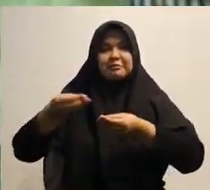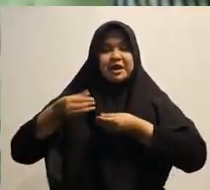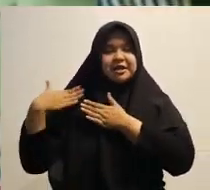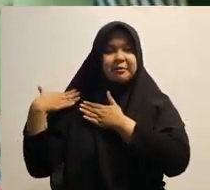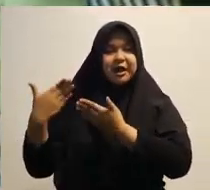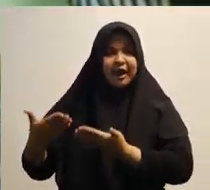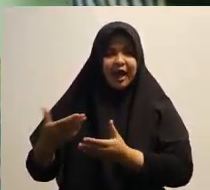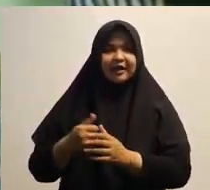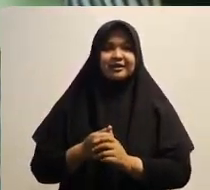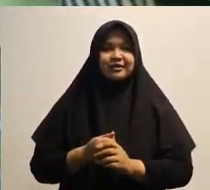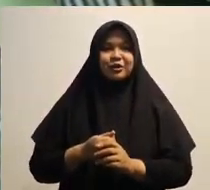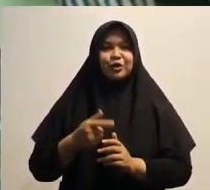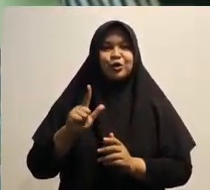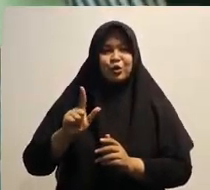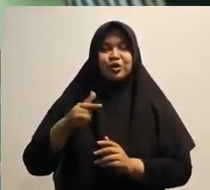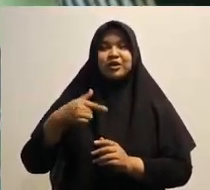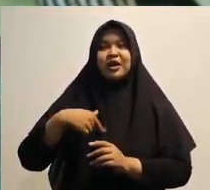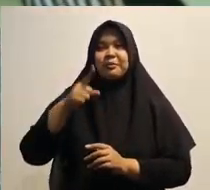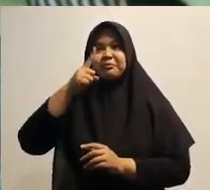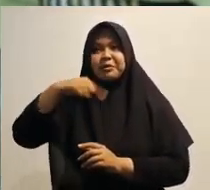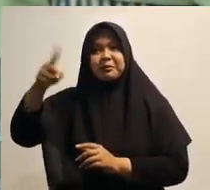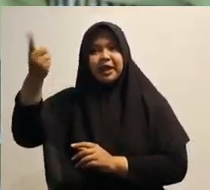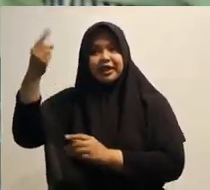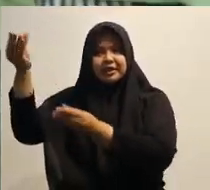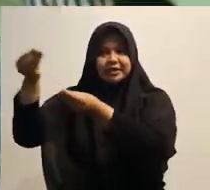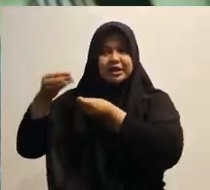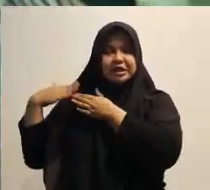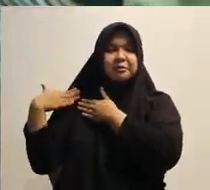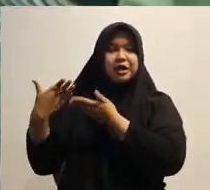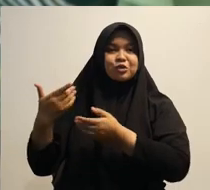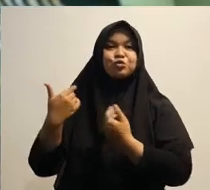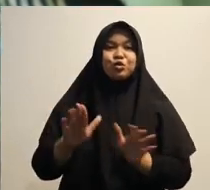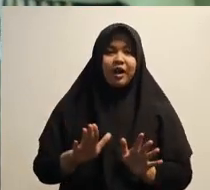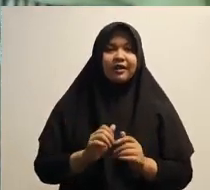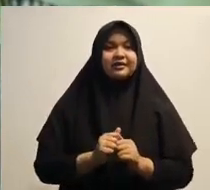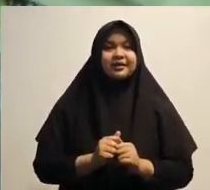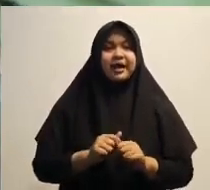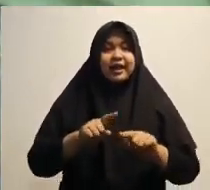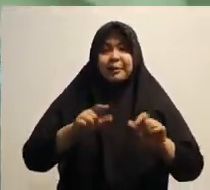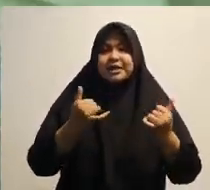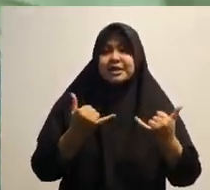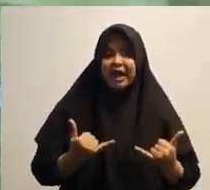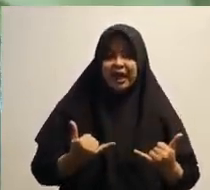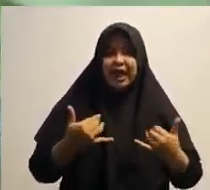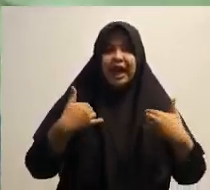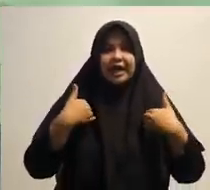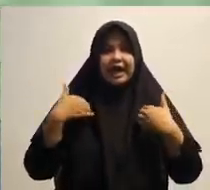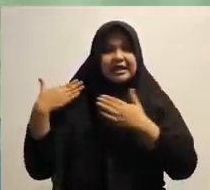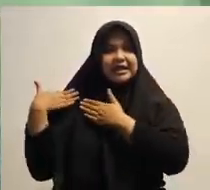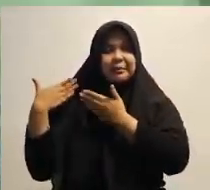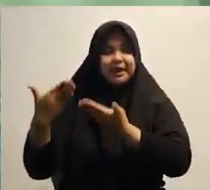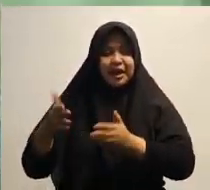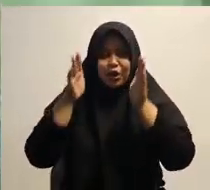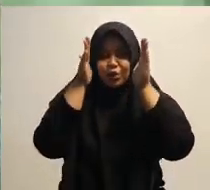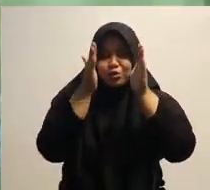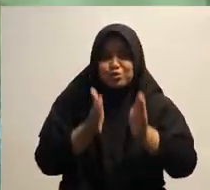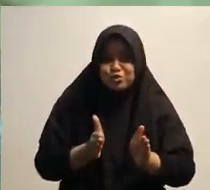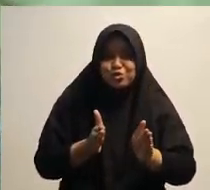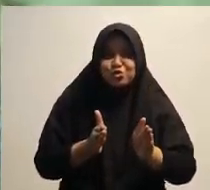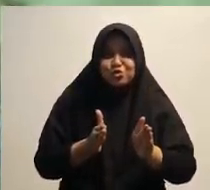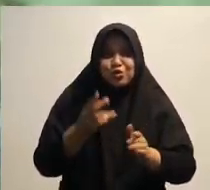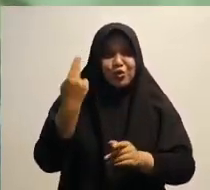nggak boleh. Kenapa nggak boleh? Karena sudah dijamin katanya. Tapi kalau sekarang itu Mbak,